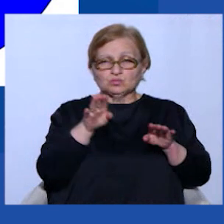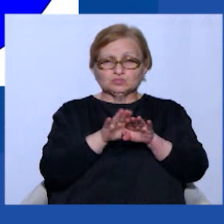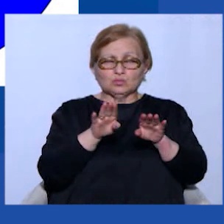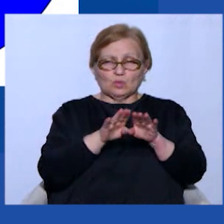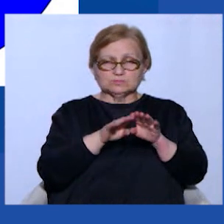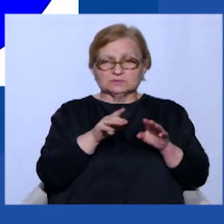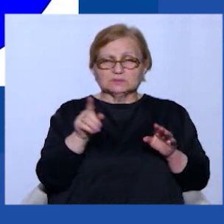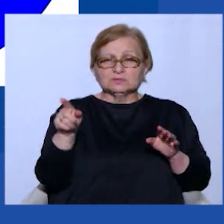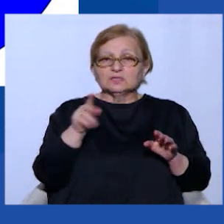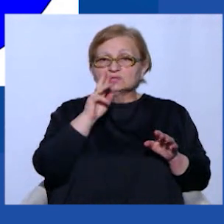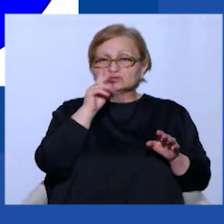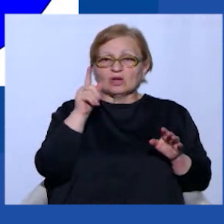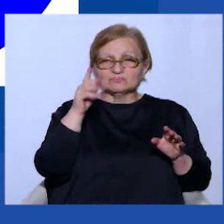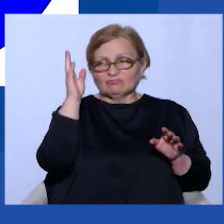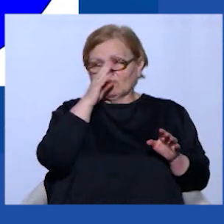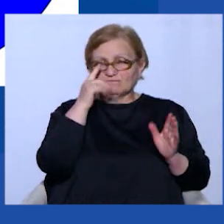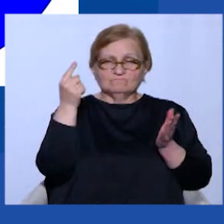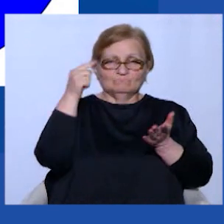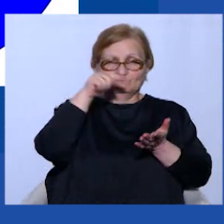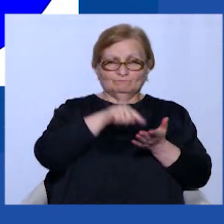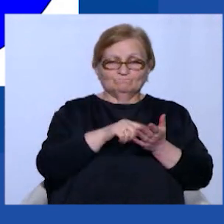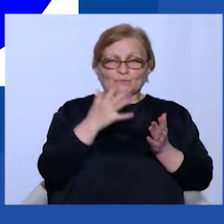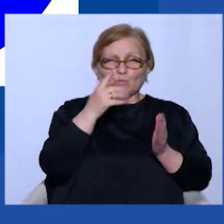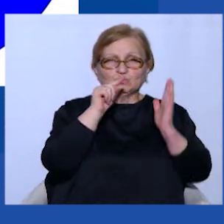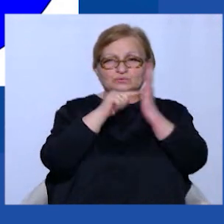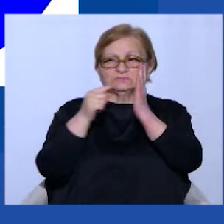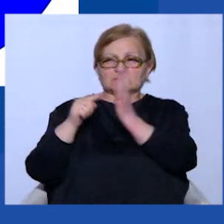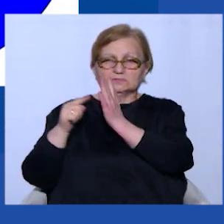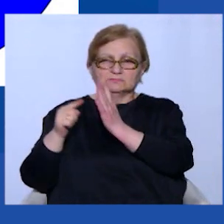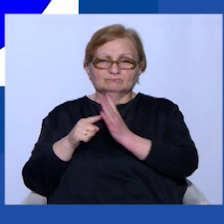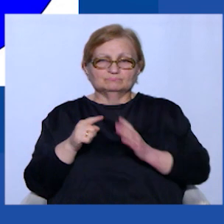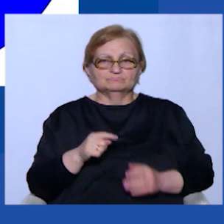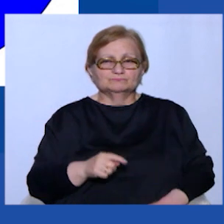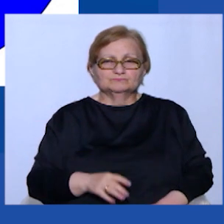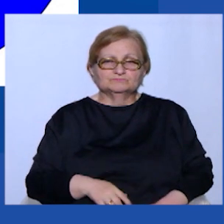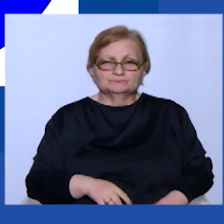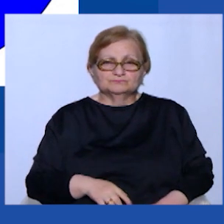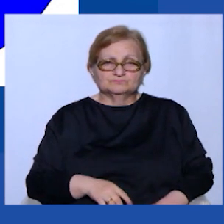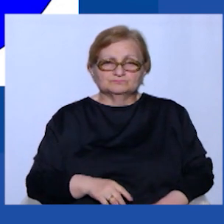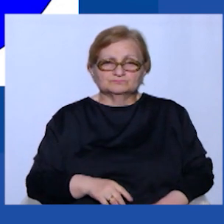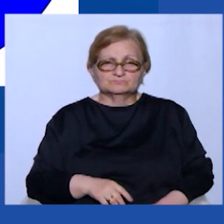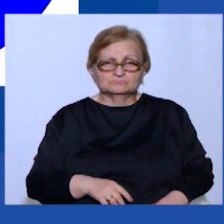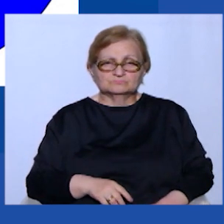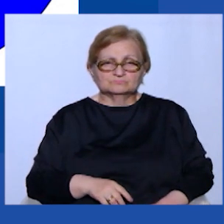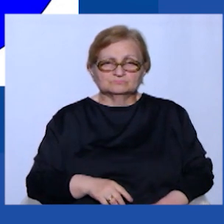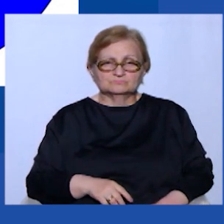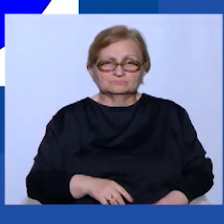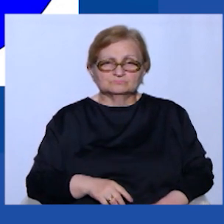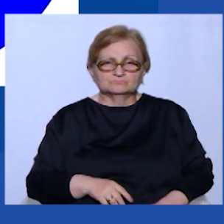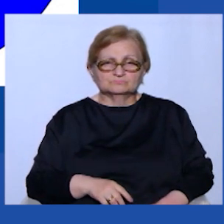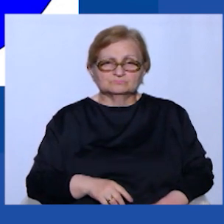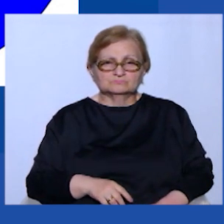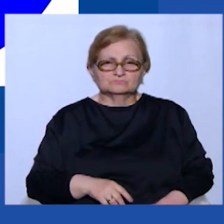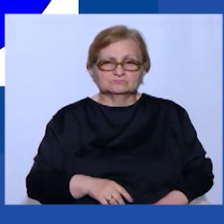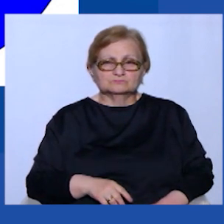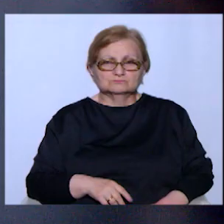მონაკვეთზე შემთხვევით შერჩეული წერტილი შუა ნაწილში არ მოხვდება. 5 წერტილად შევეცადოთ ტოლ მონაკვეთებად დავყოთ 3-4, მე მგონი